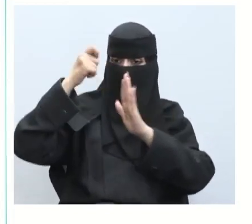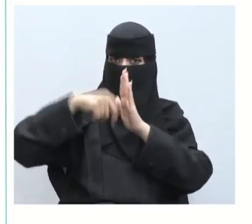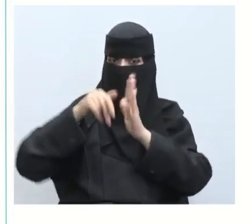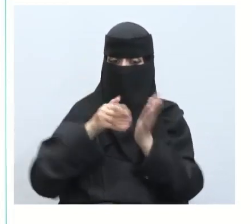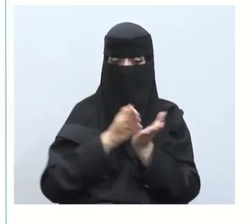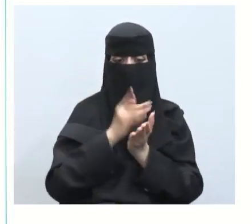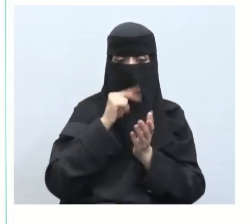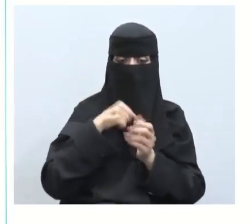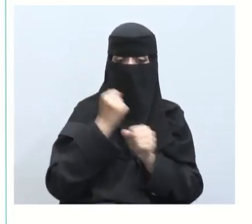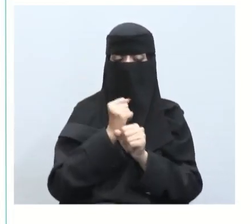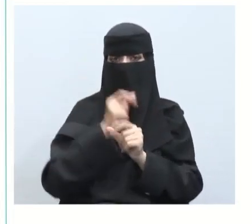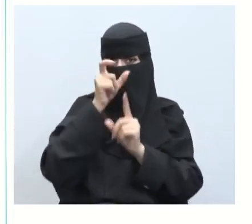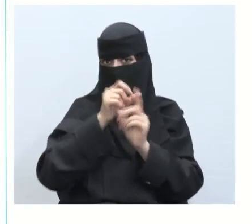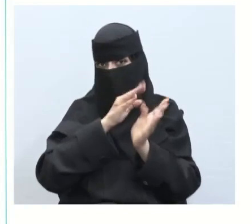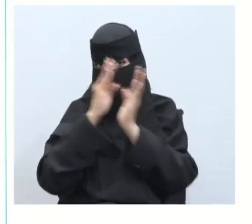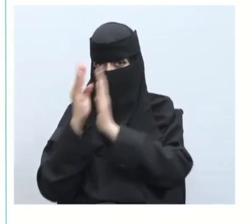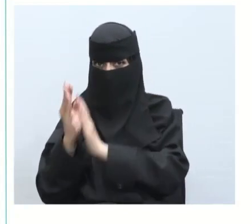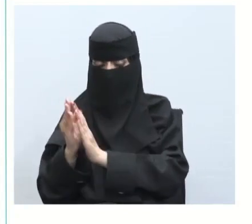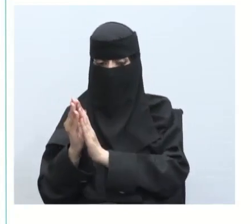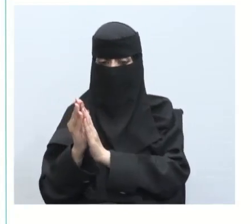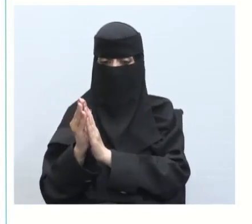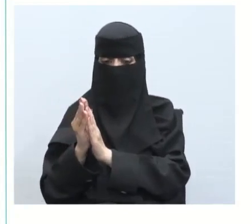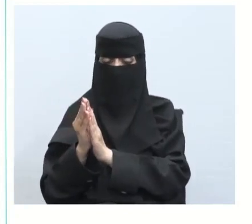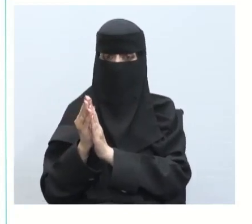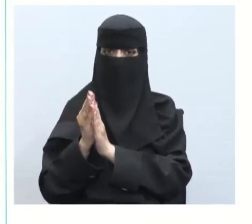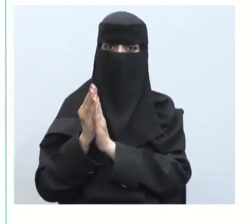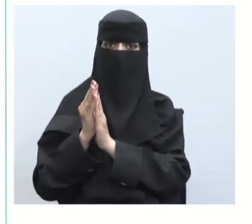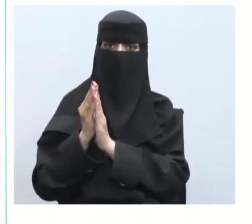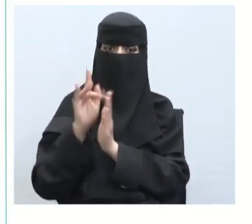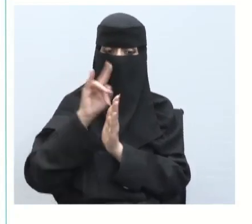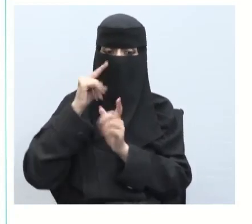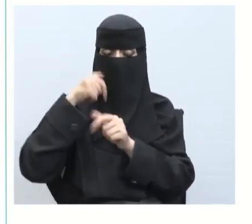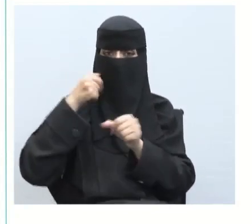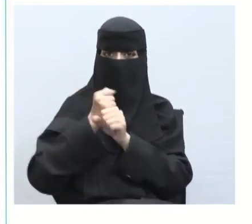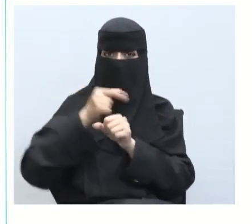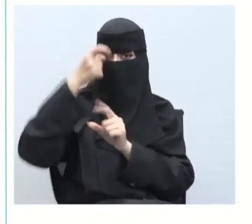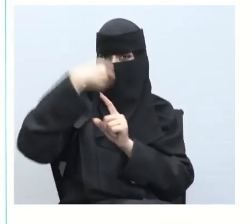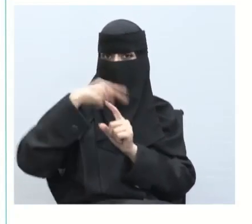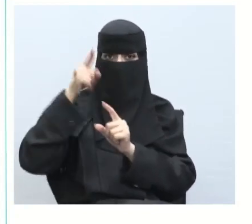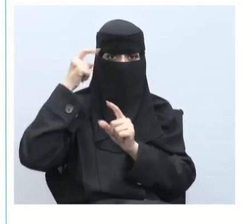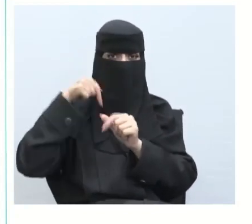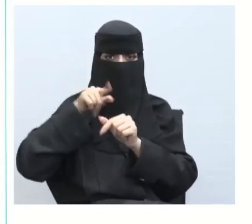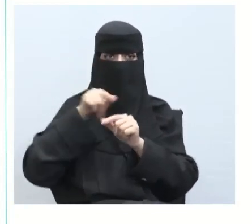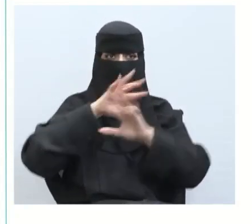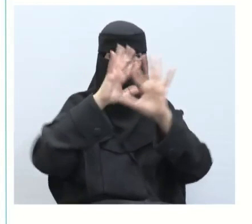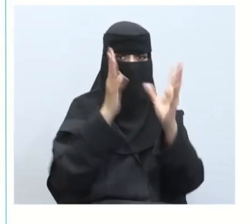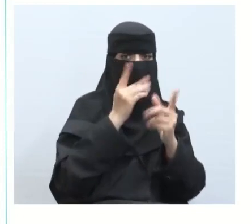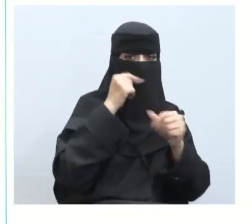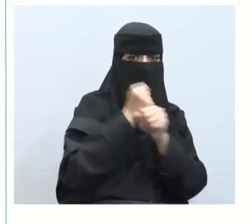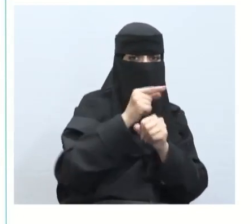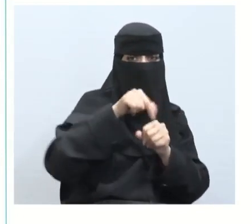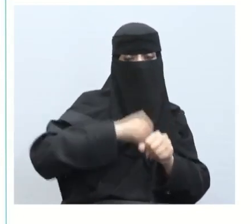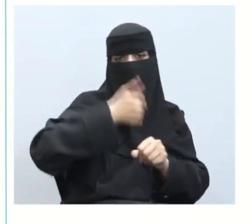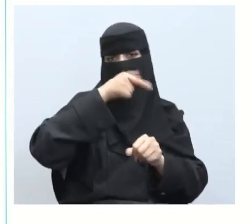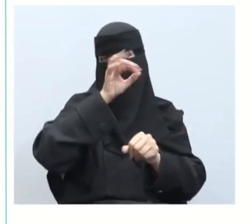الصحيح يتصرف انطلاقا من ولا يتصرف من مصلحتهم الشخصيه وان مصلحه العمل لابد